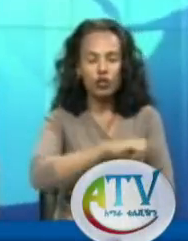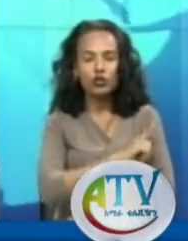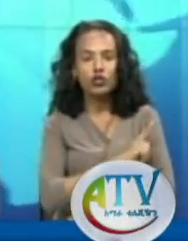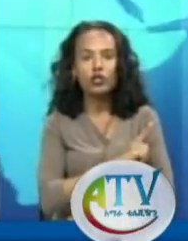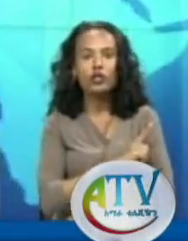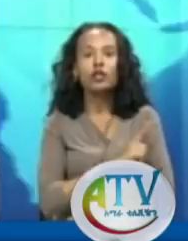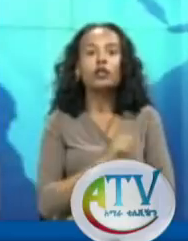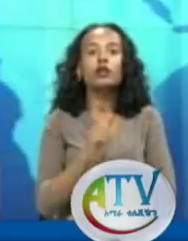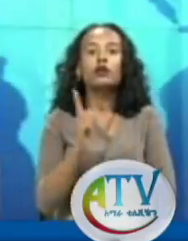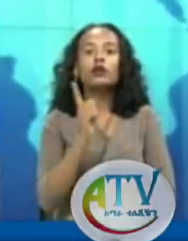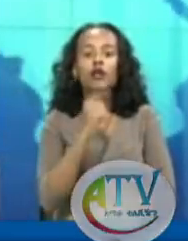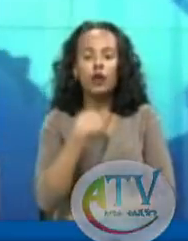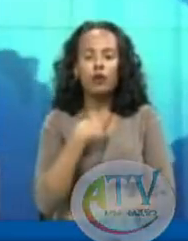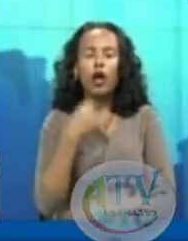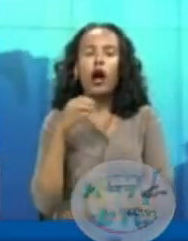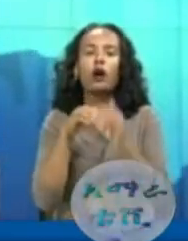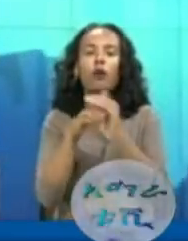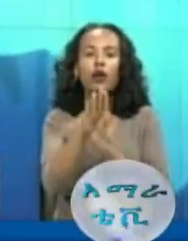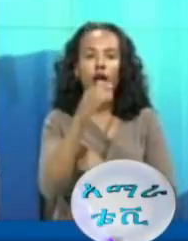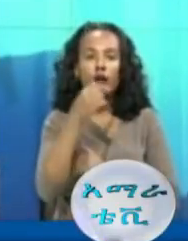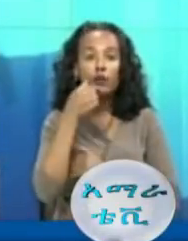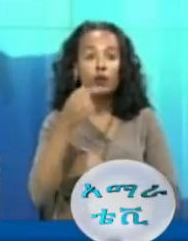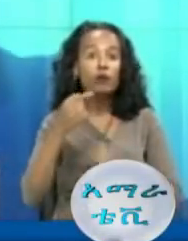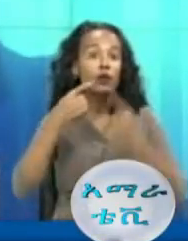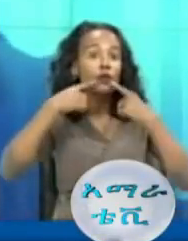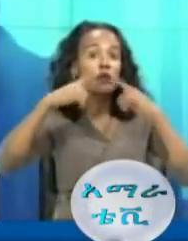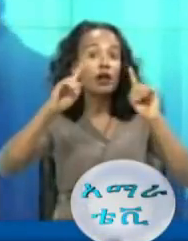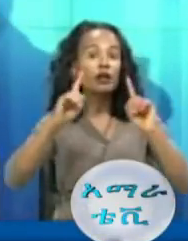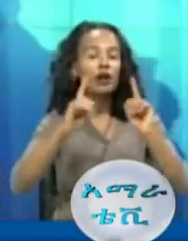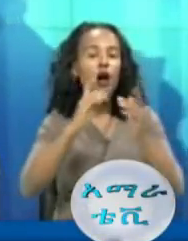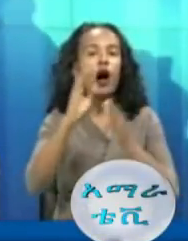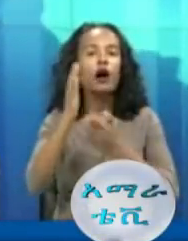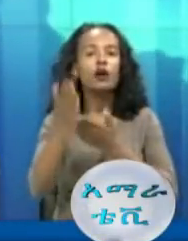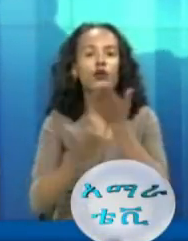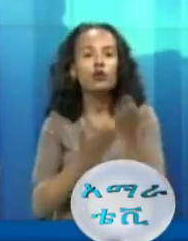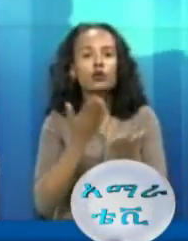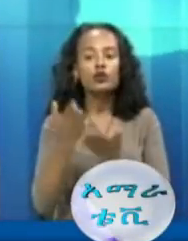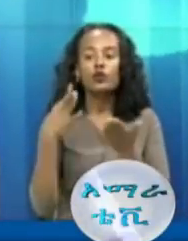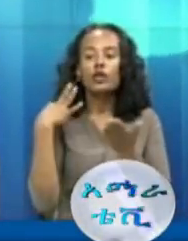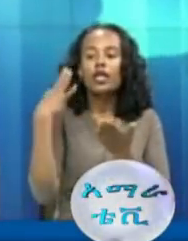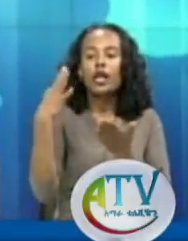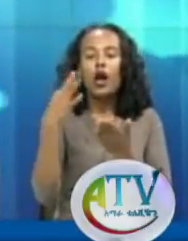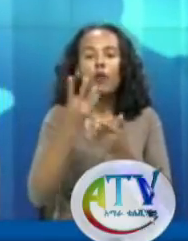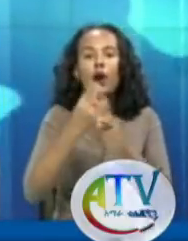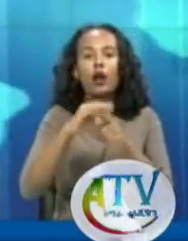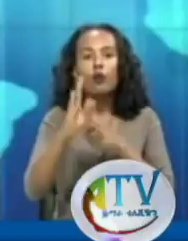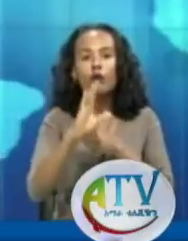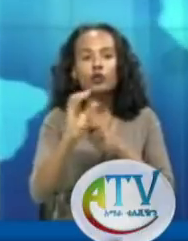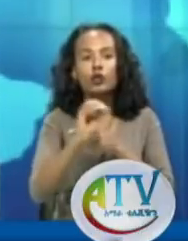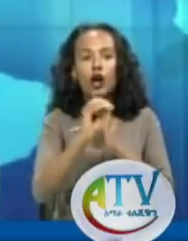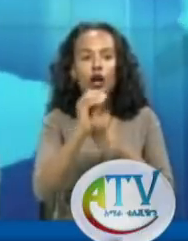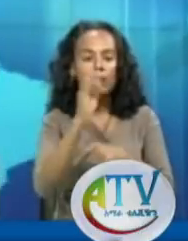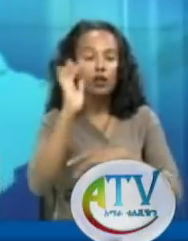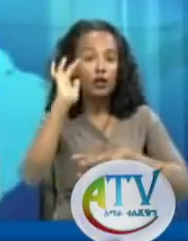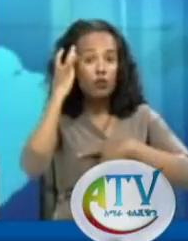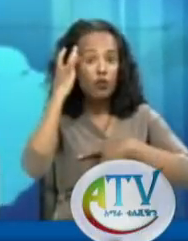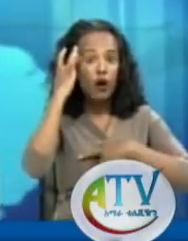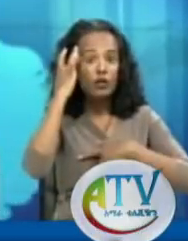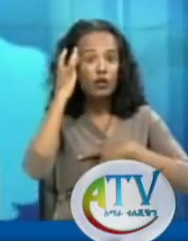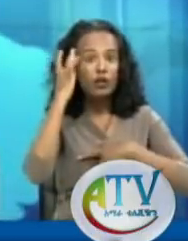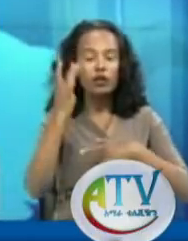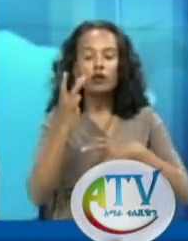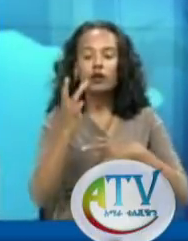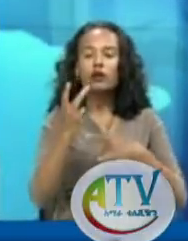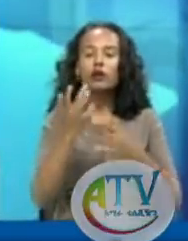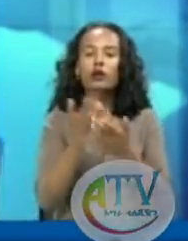ሆስፒታሎቻችንን ያገባኛል በሚል መርህ አገልግሎታቸውን ለጤና ባለሙያዎችና ለሕሙማን በሚመጡን